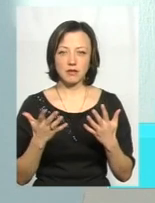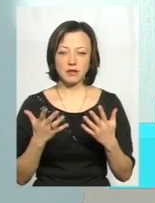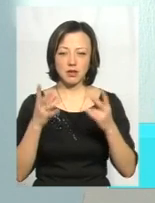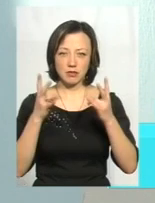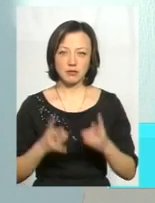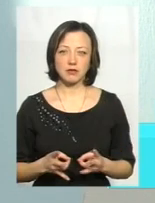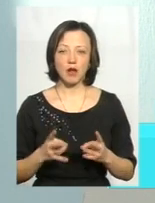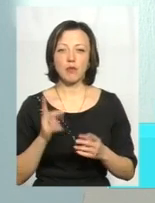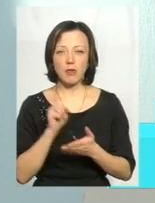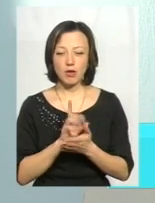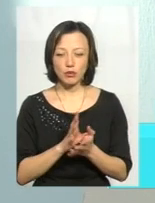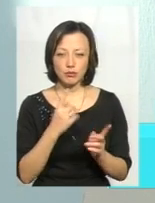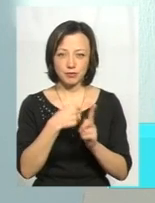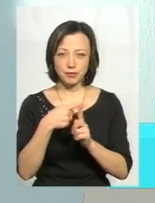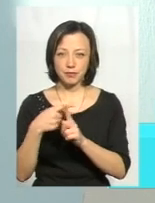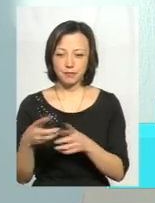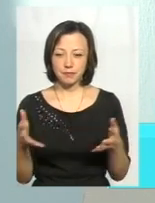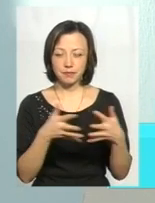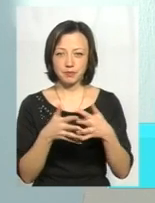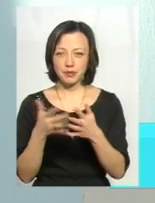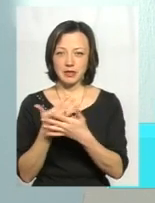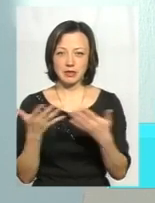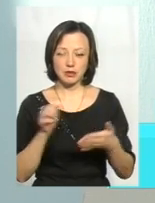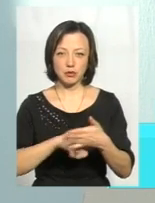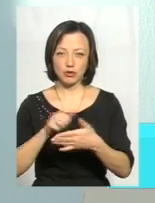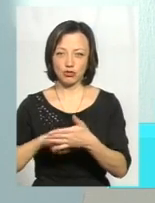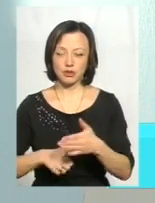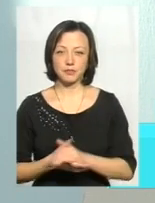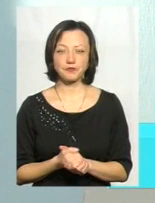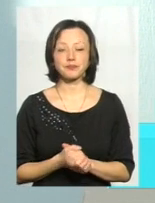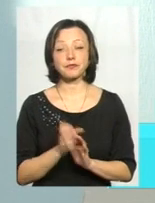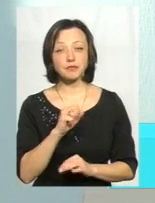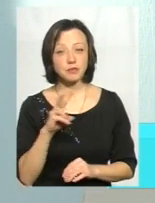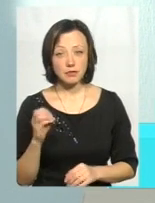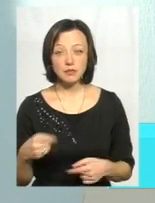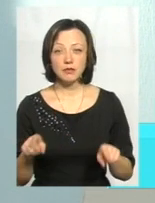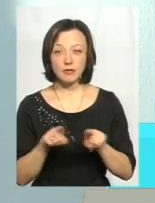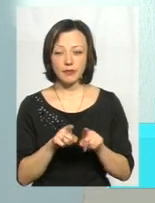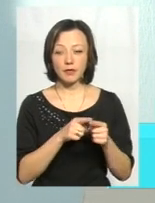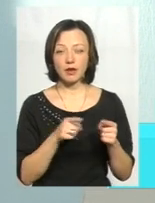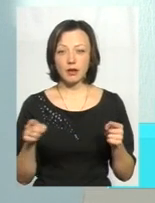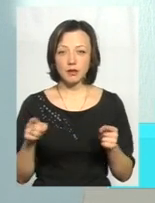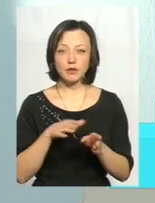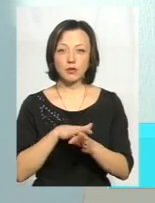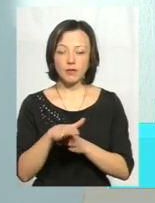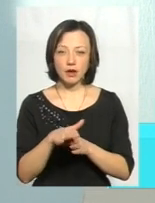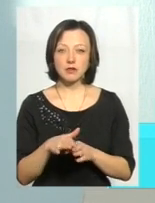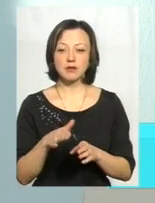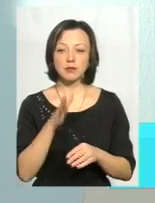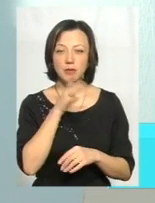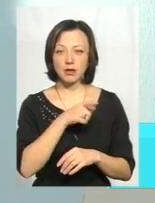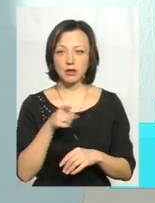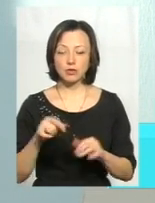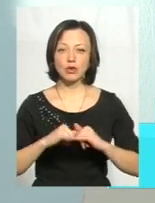фатальний випадок. Тут має бути сумація різних причин. Але все-таки в такі періоди відбувається саме в такі